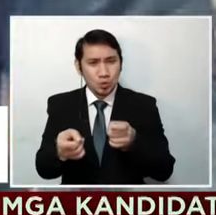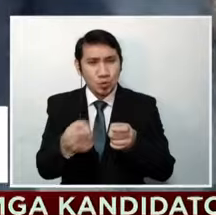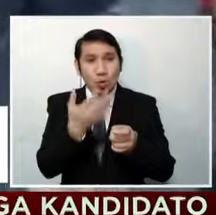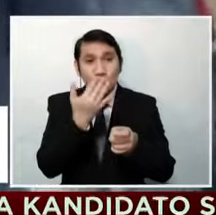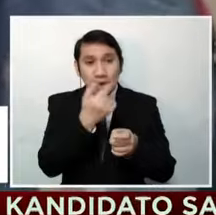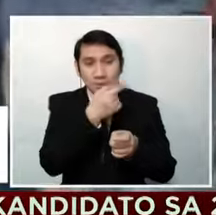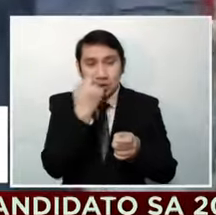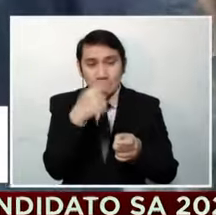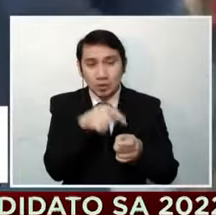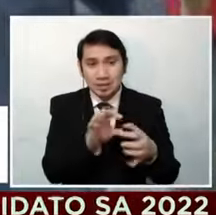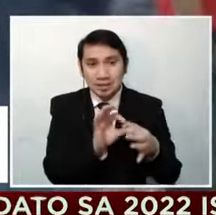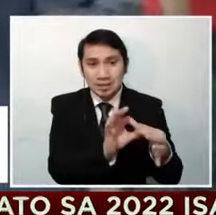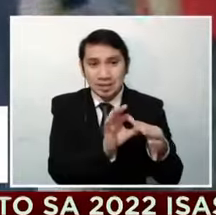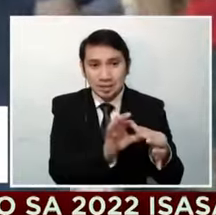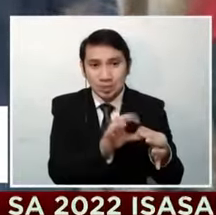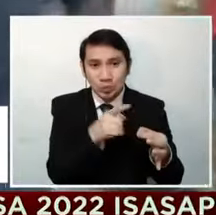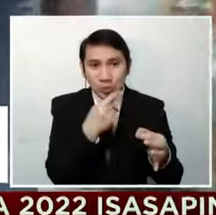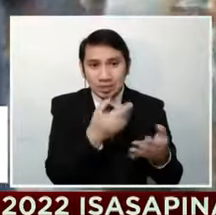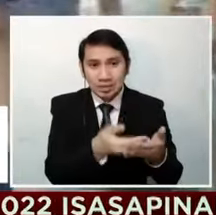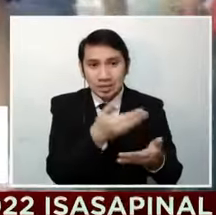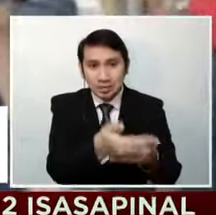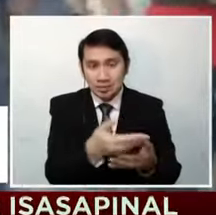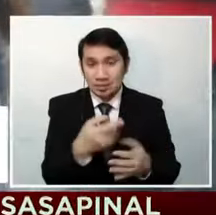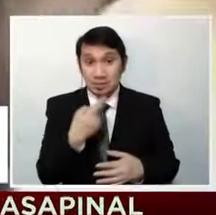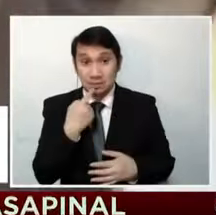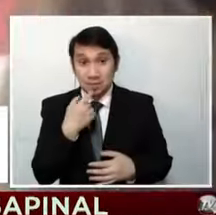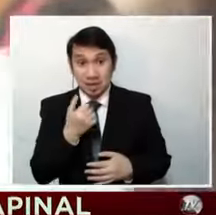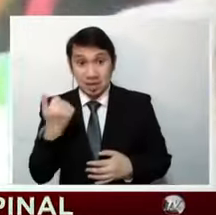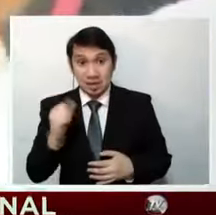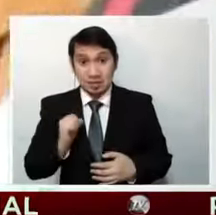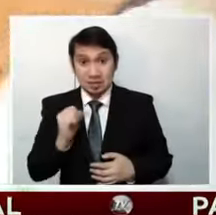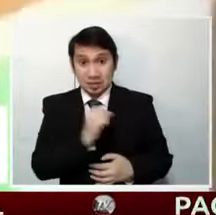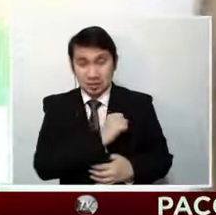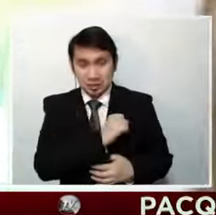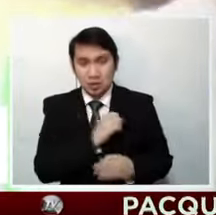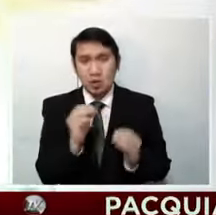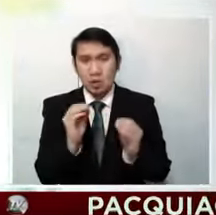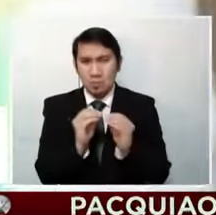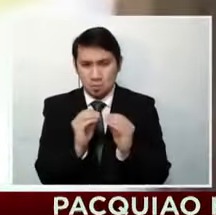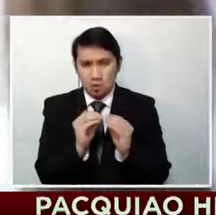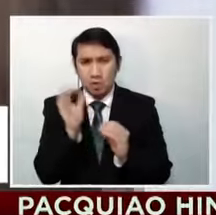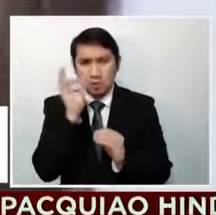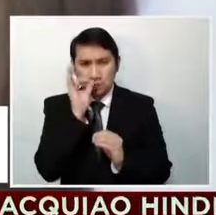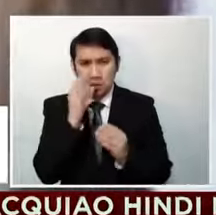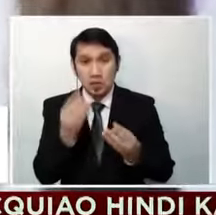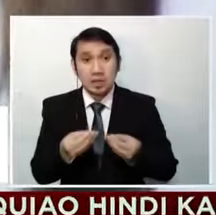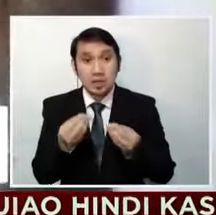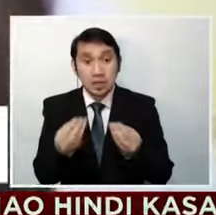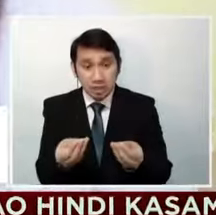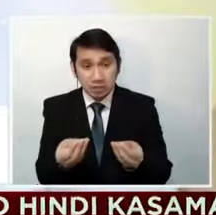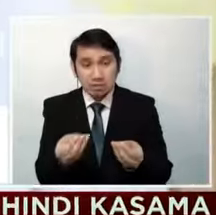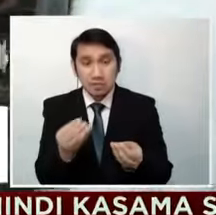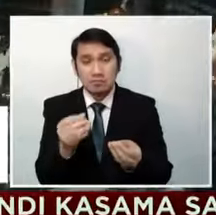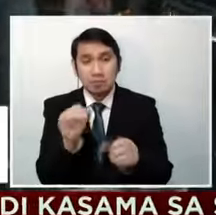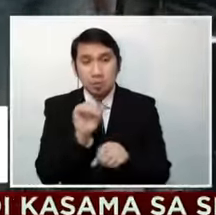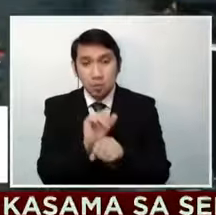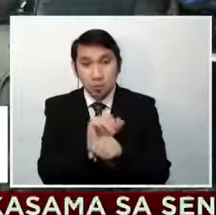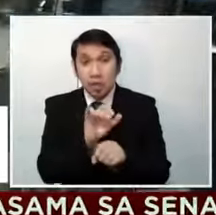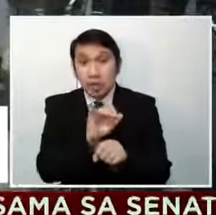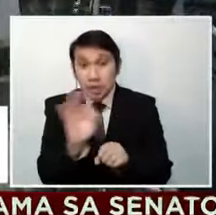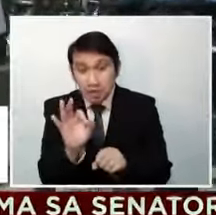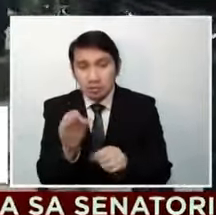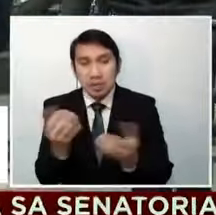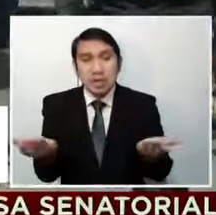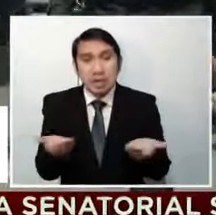supplier. Giit din ng ilang senador, mas marami sanang Pilipino ang nabigyan ng trabaho kung sa lokal na mga producers ng